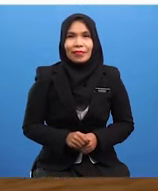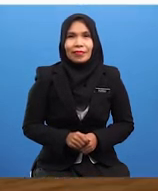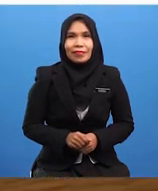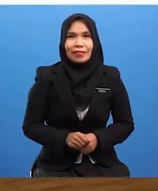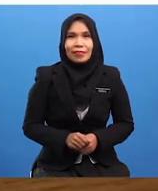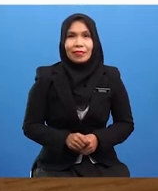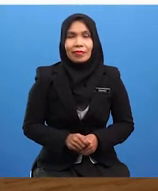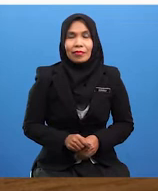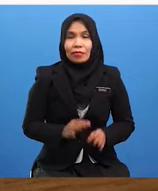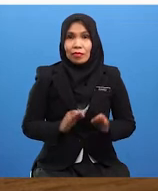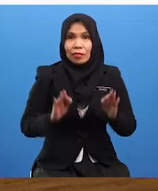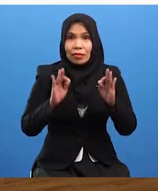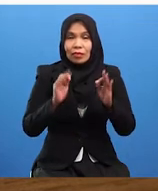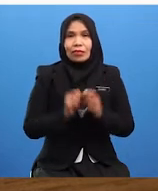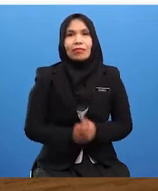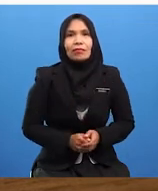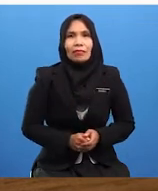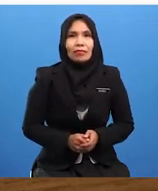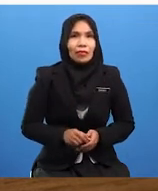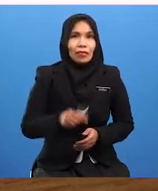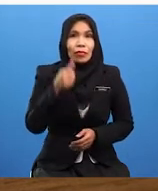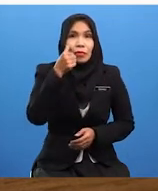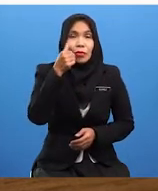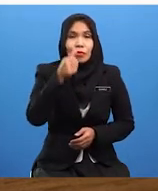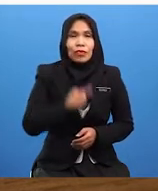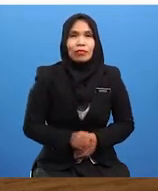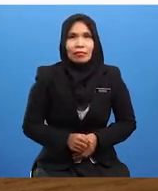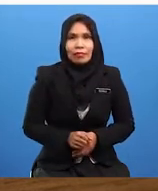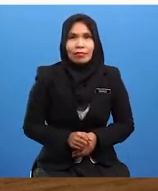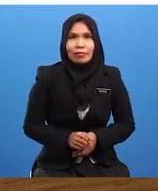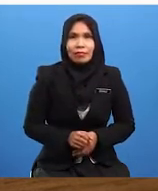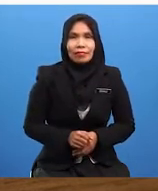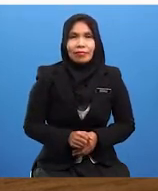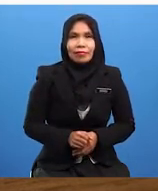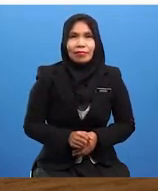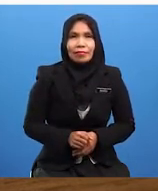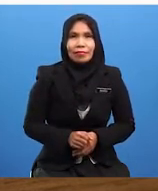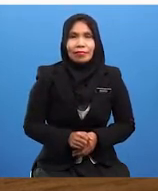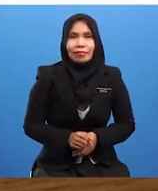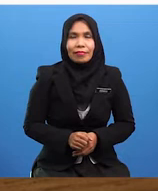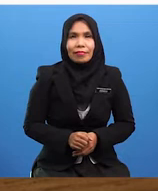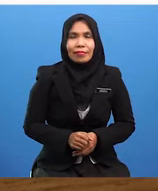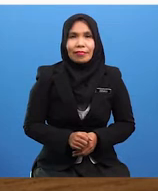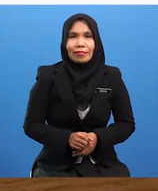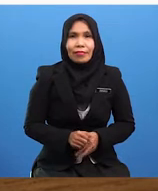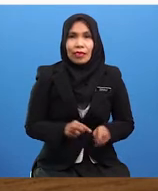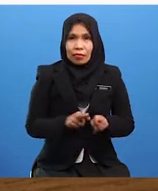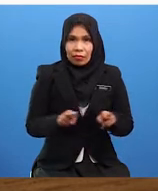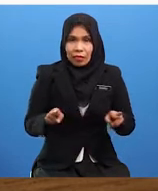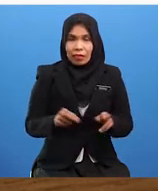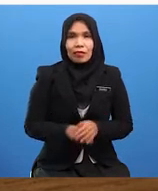Ianya mengisahkan seorang gadis bernama Hominodun yang rela berkorban